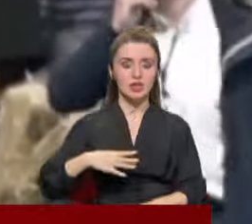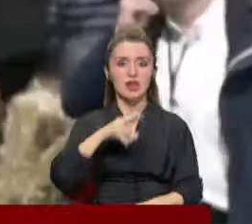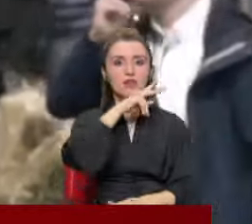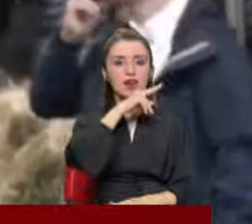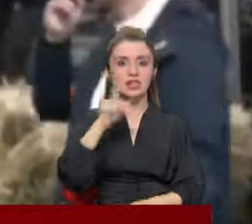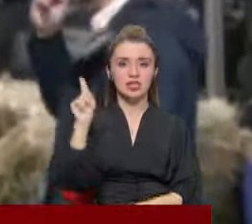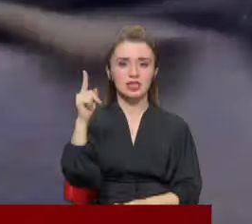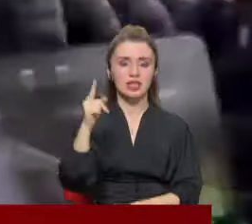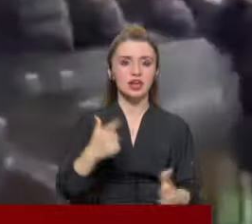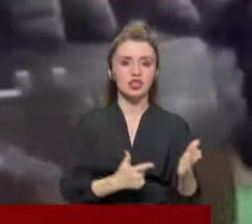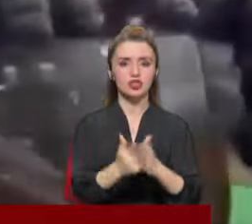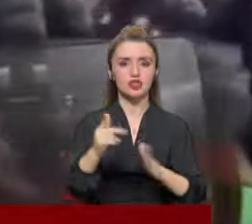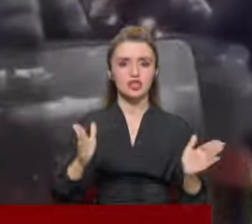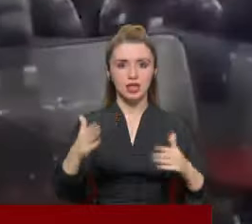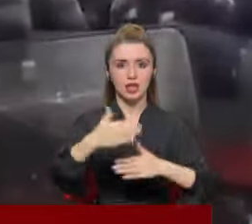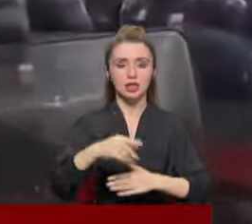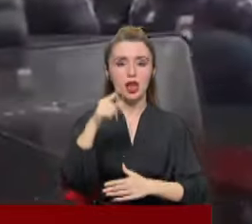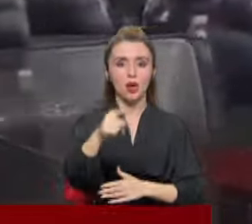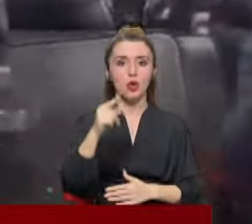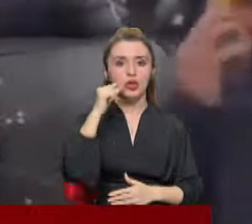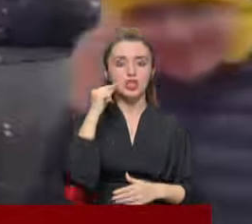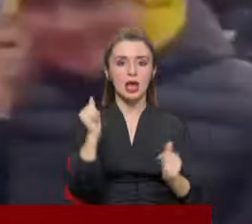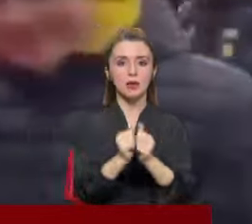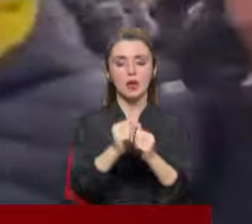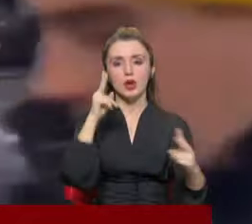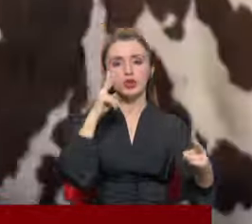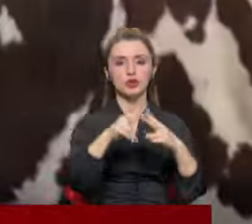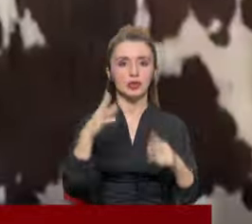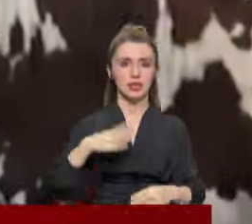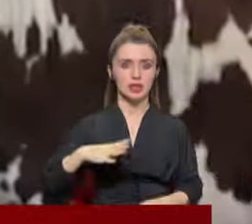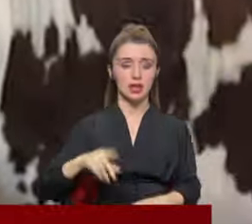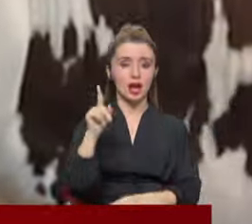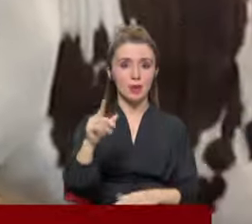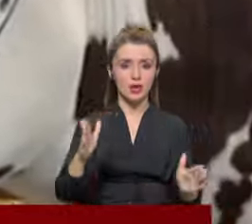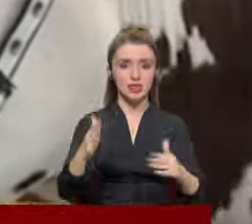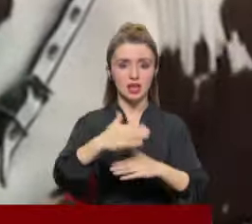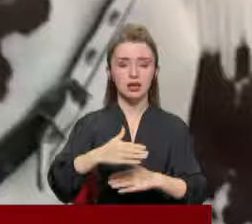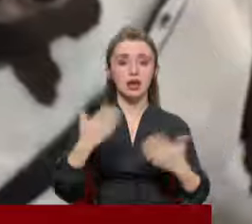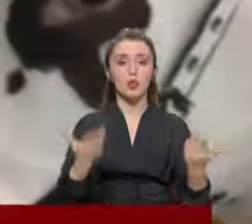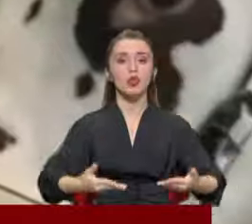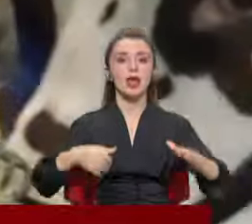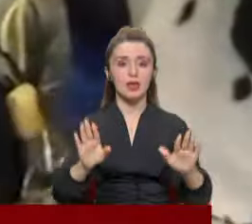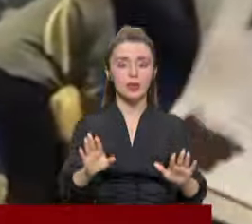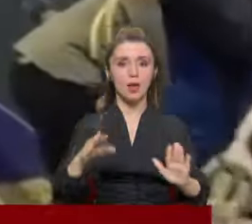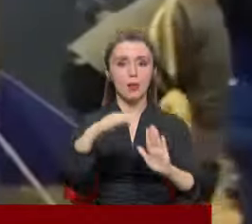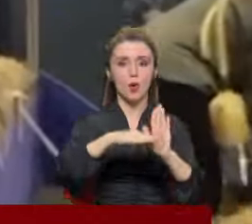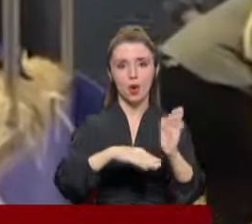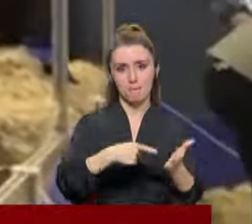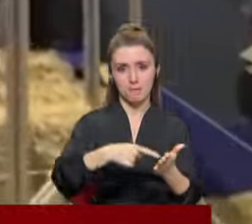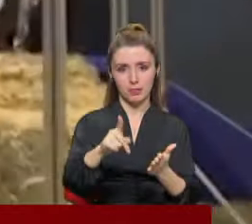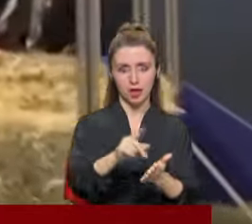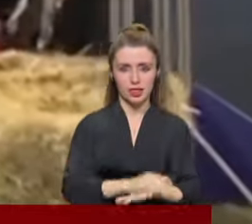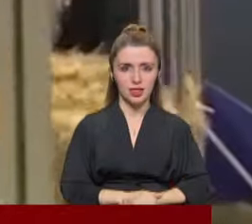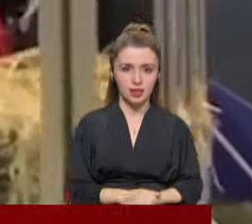lider çiftçi sendikaları ve perakendecilerle görüşme niyetindeydi. Ancak sendikalar kabul etmeyince program iptal